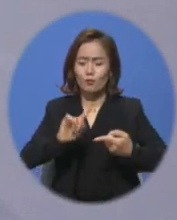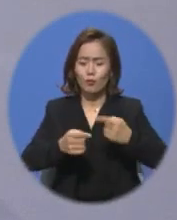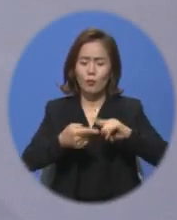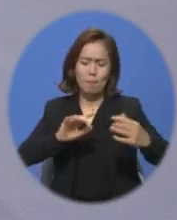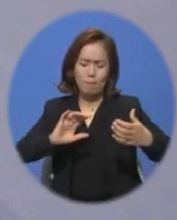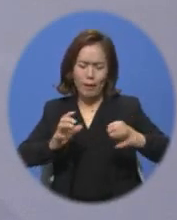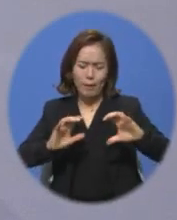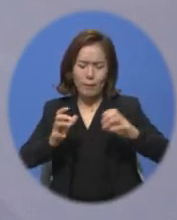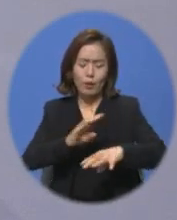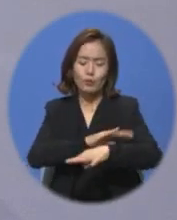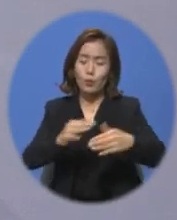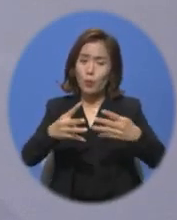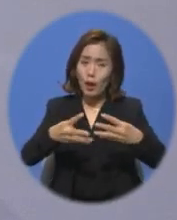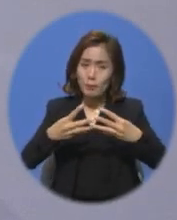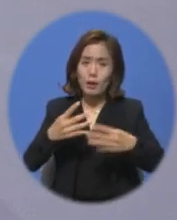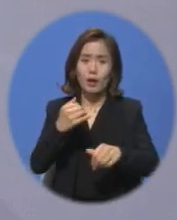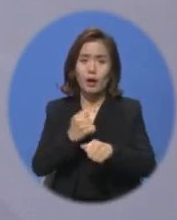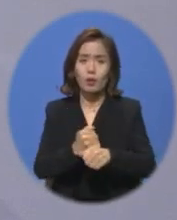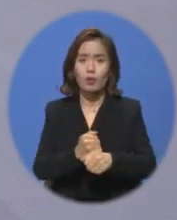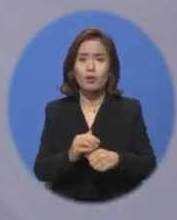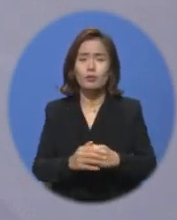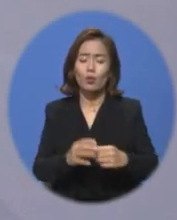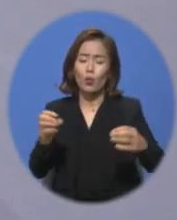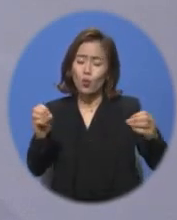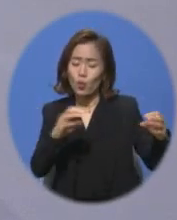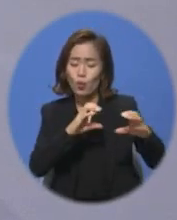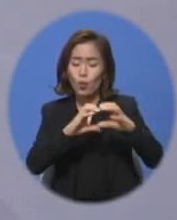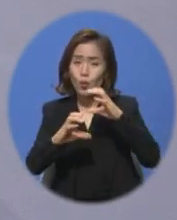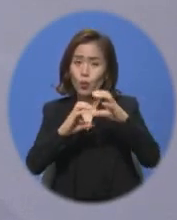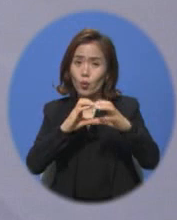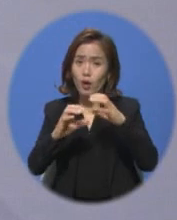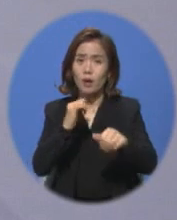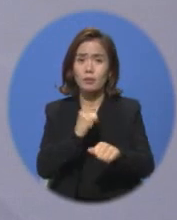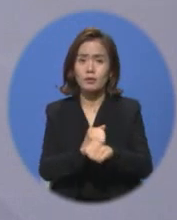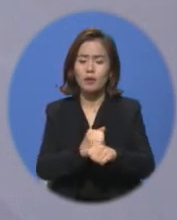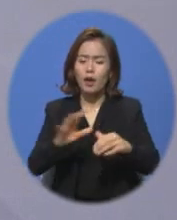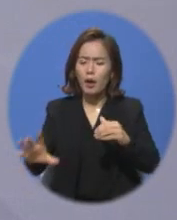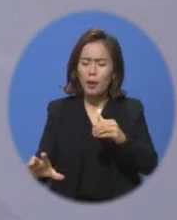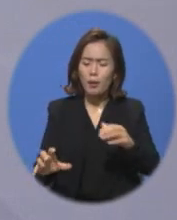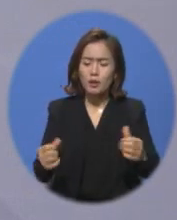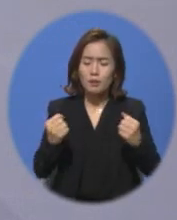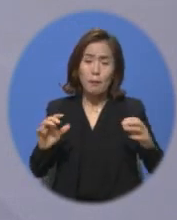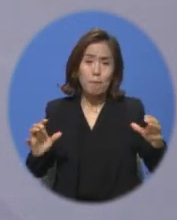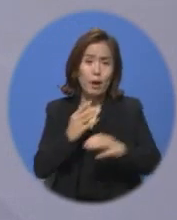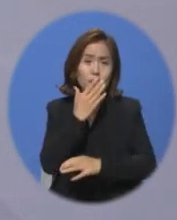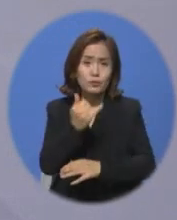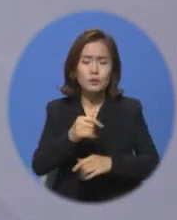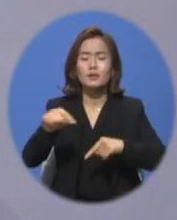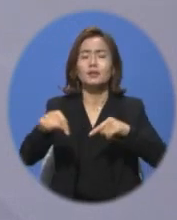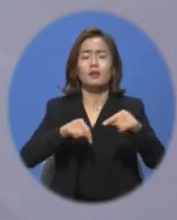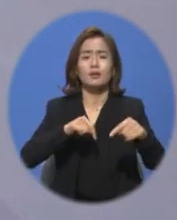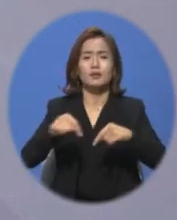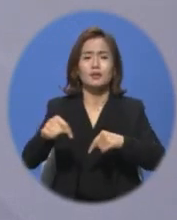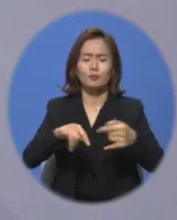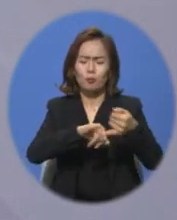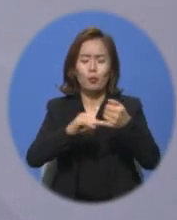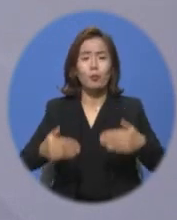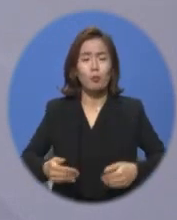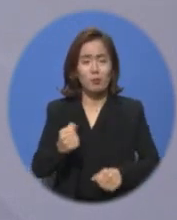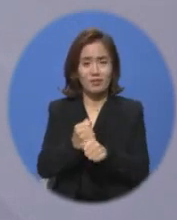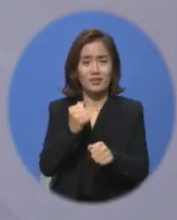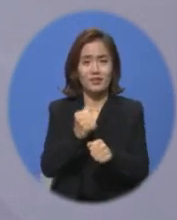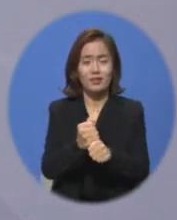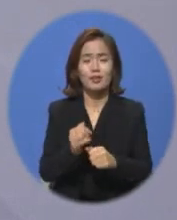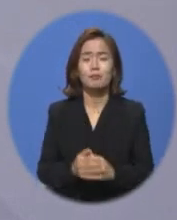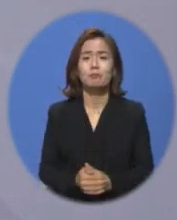이 말하는것처럼싸우는것이아니라머리를맞대고 타협하고대화하고 화해하는정치를